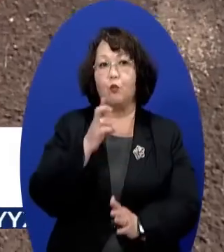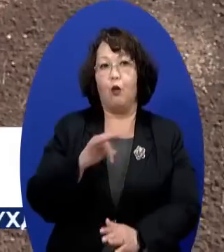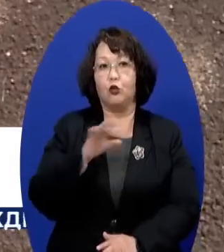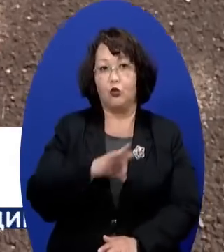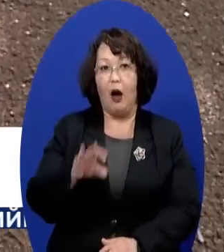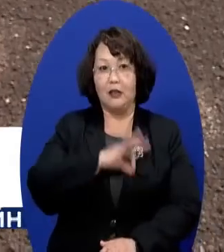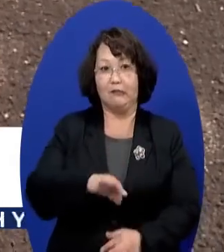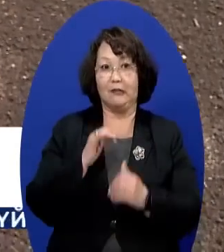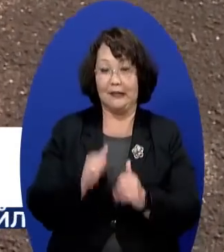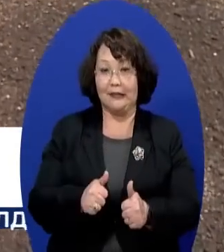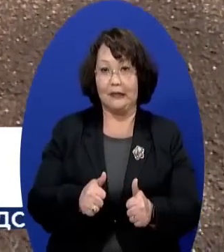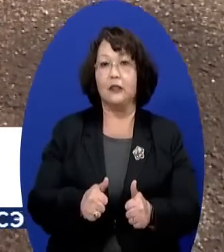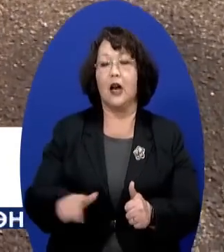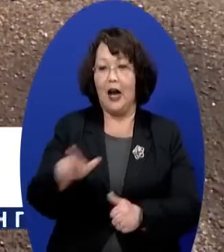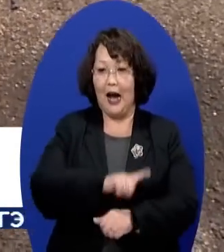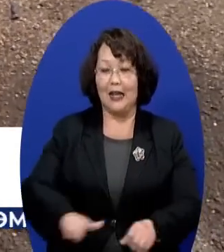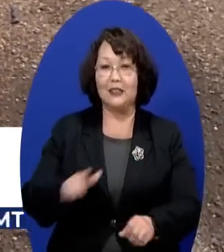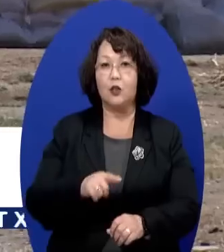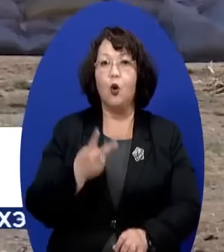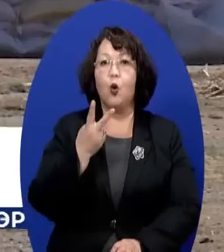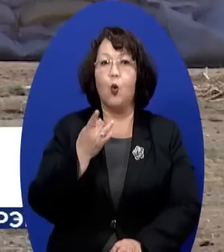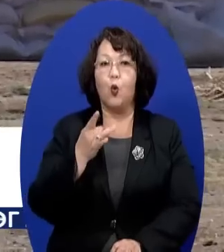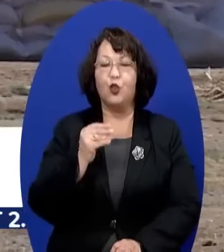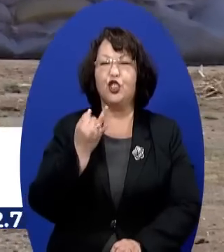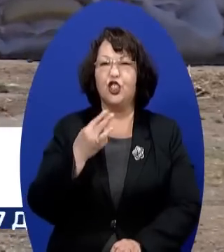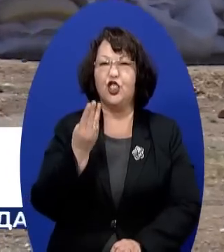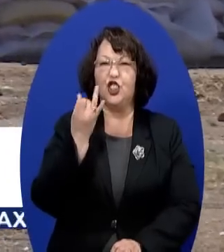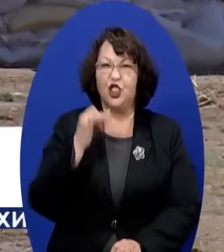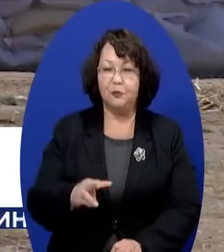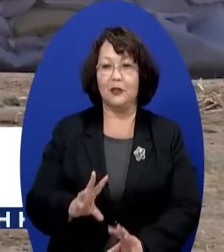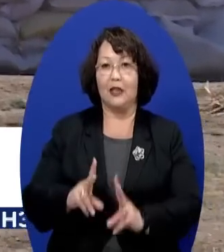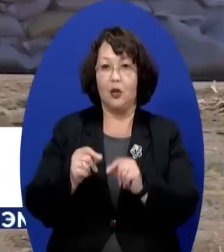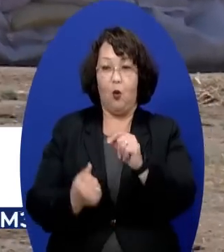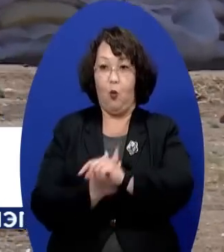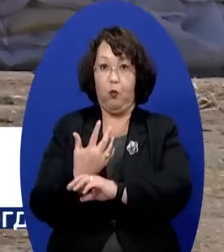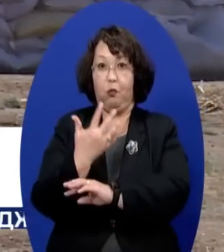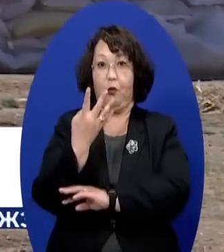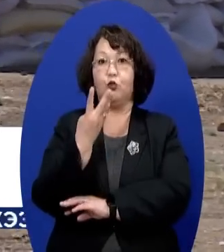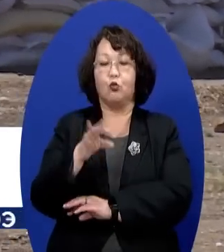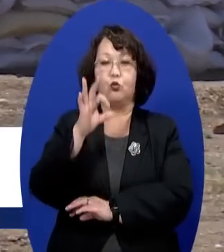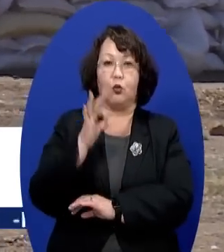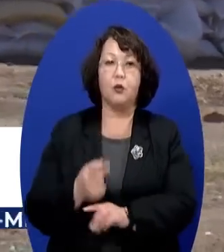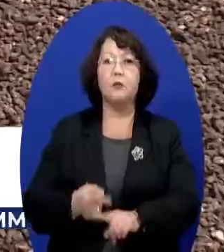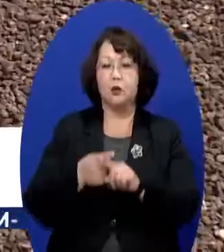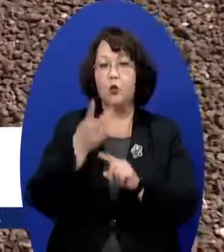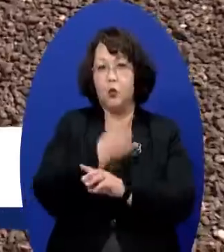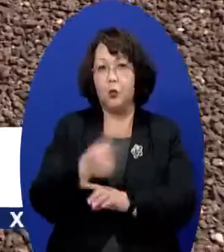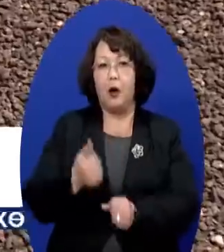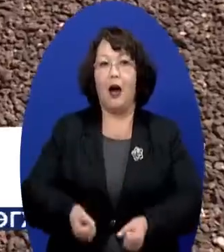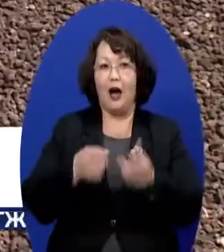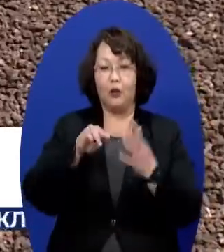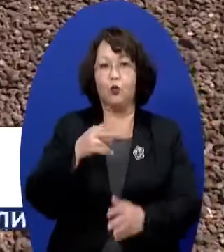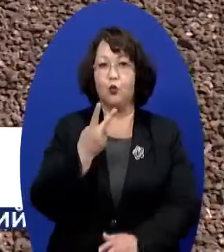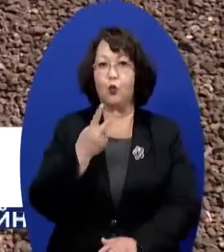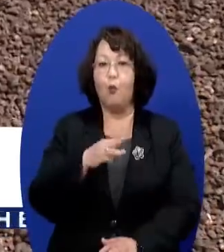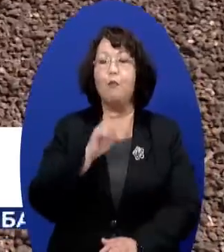түвшинд хэрэглэснээр газрын үржил шим сайжирч зургацын хэмжээг 40 хүртэл хуваар нэмэгдүүлэх үр дүнтэй байдаг байна. Төмөншууд